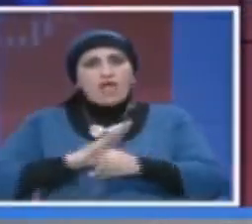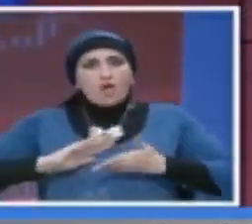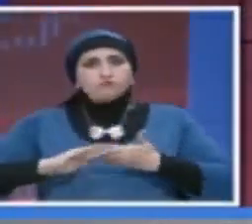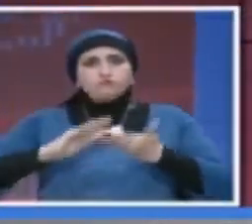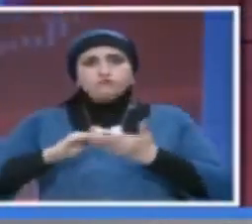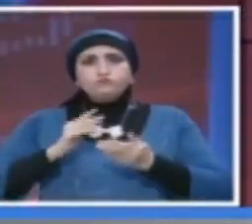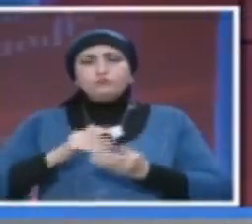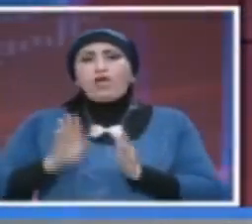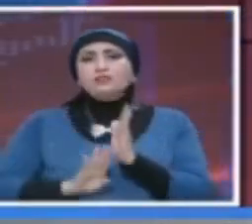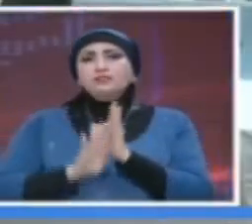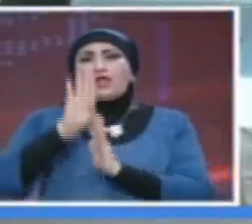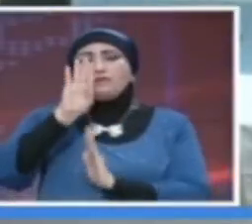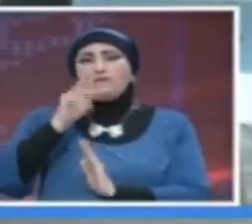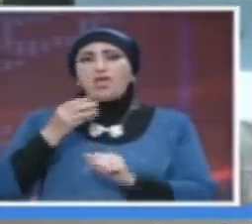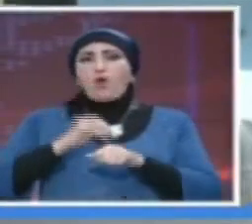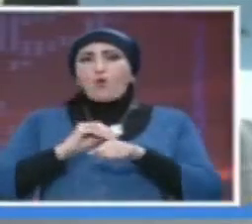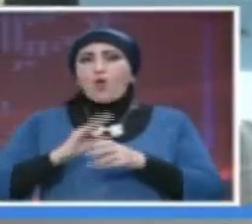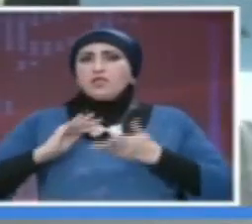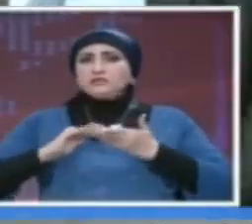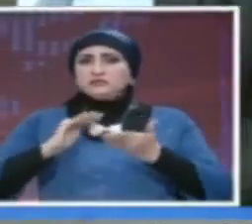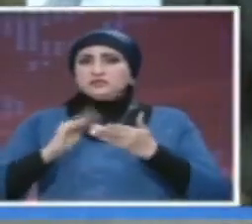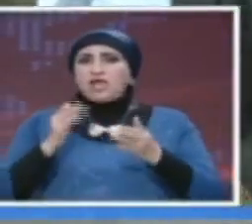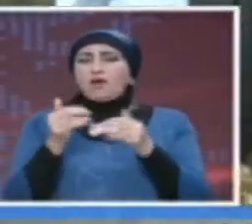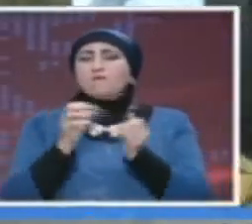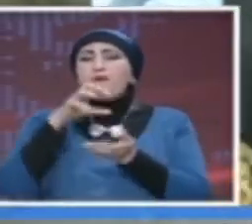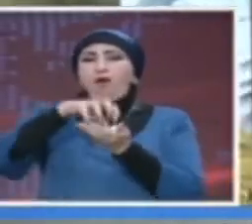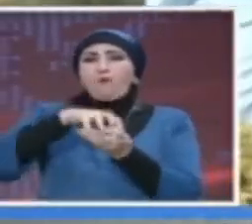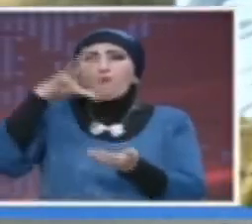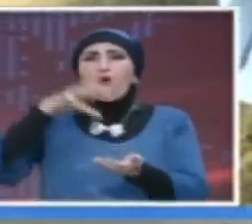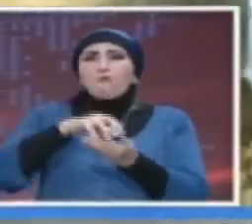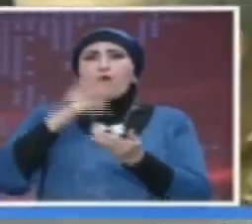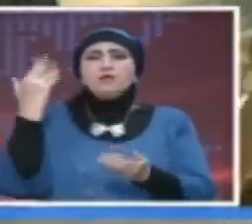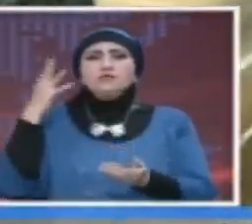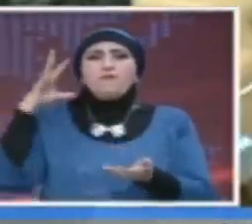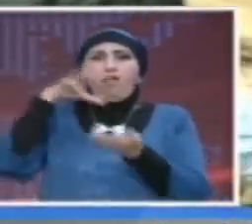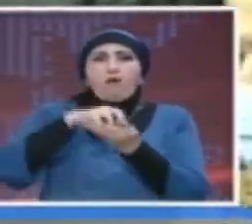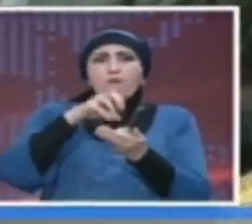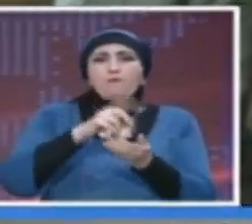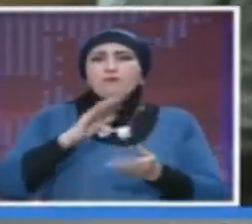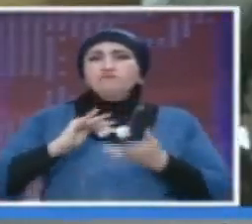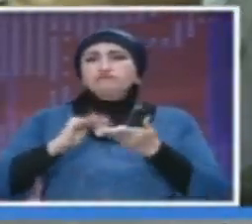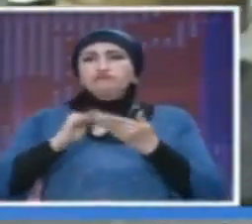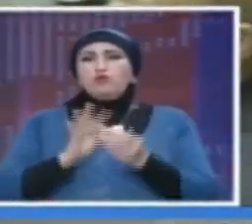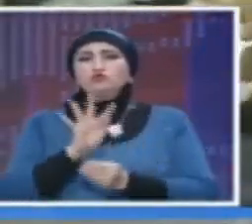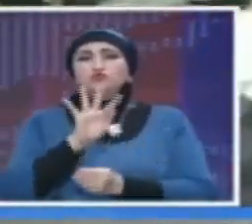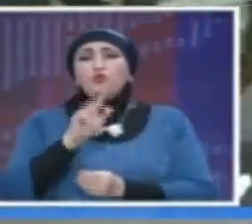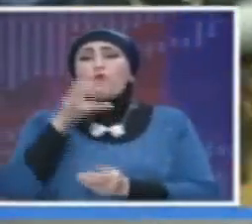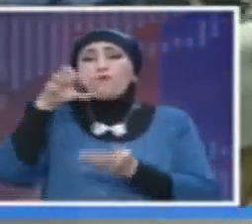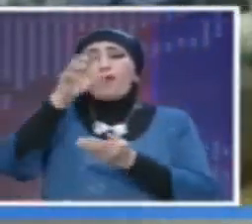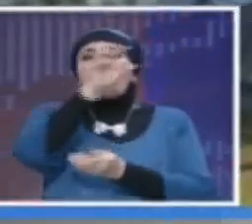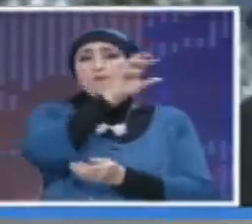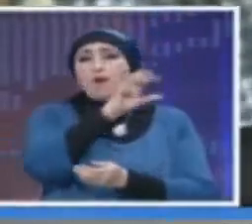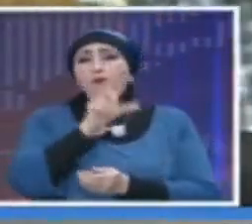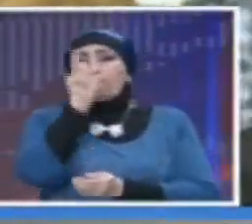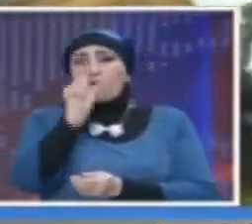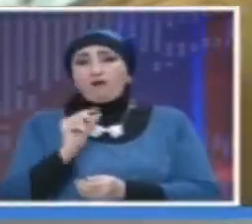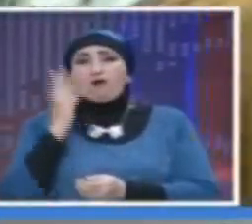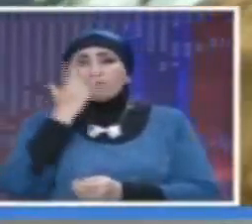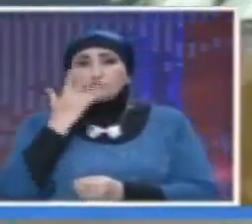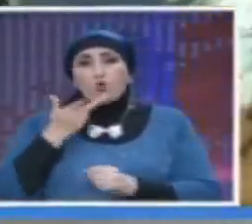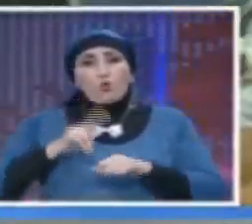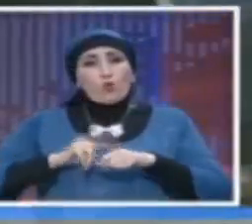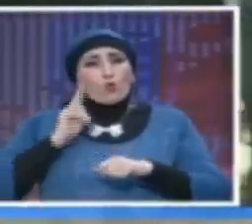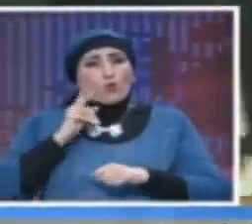جهود التنمية بالقارة ودعم حركات التحرر التي ناضلت من أجل شعوب القارة السمراء،